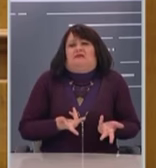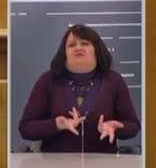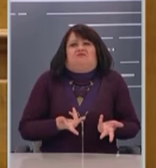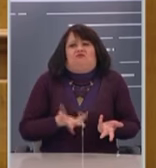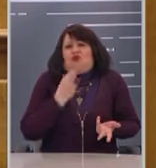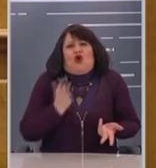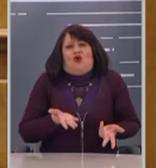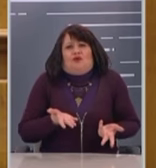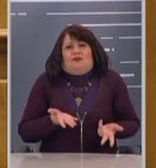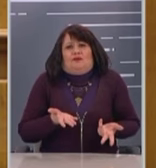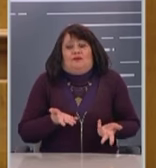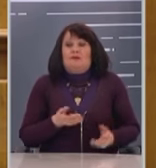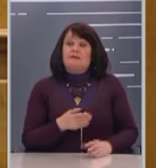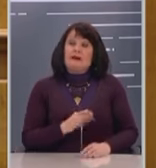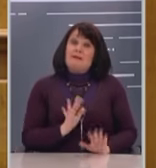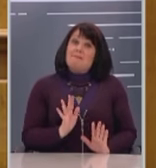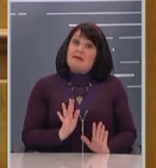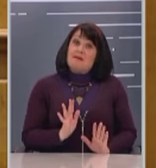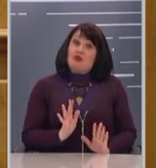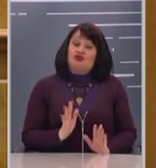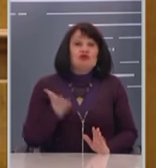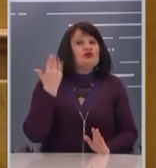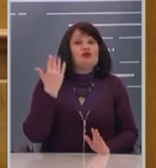Και άραγε σε ποιες εποχές